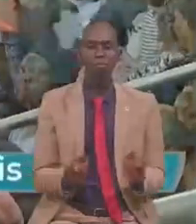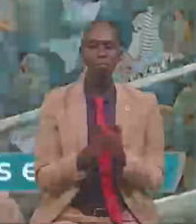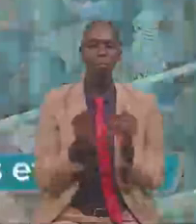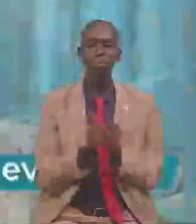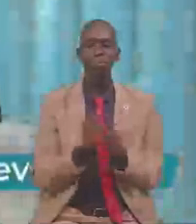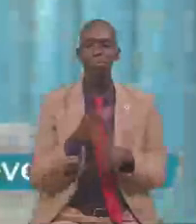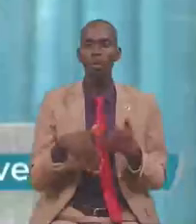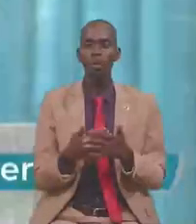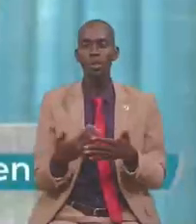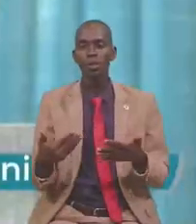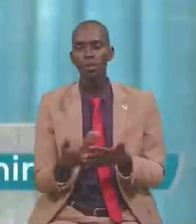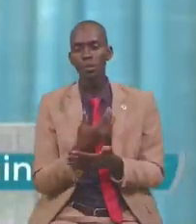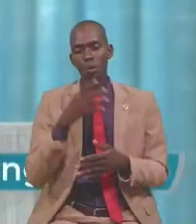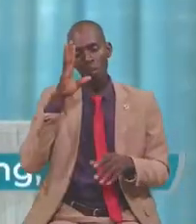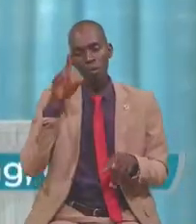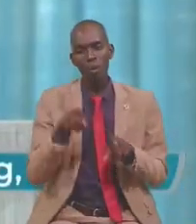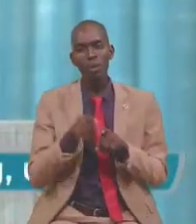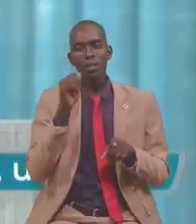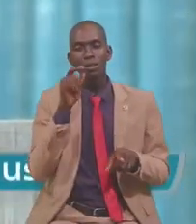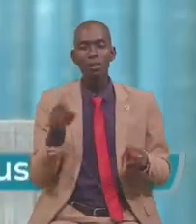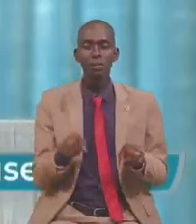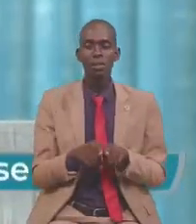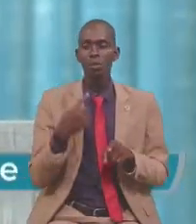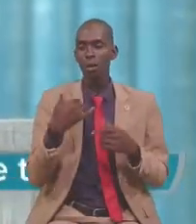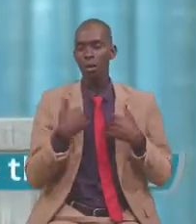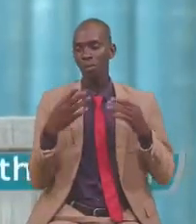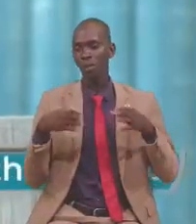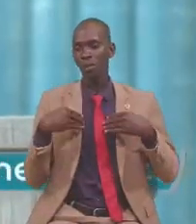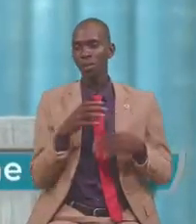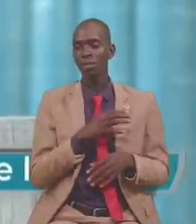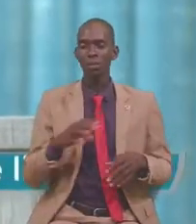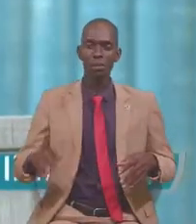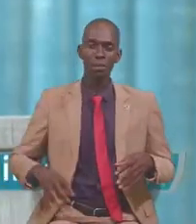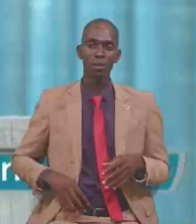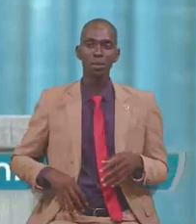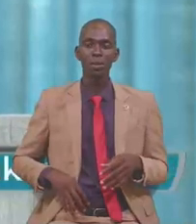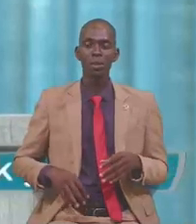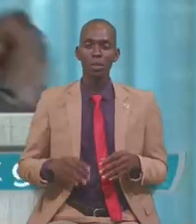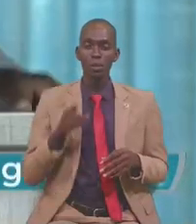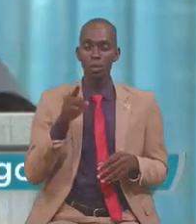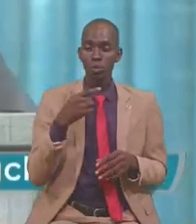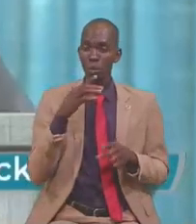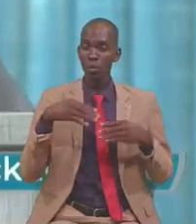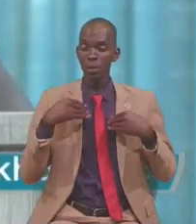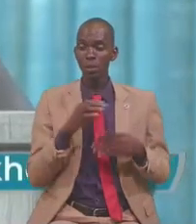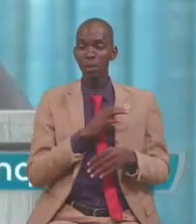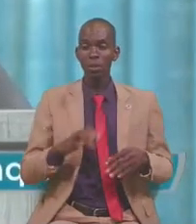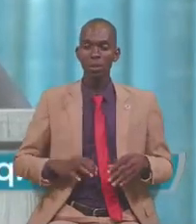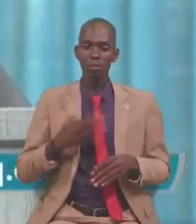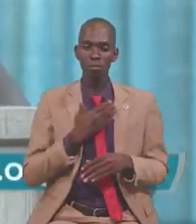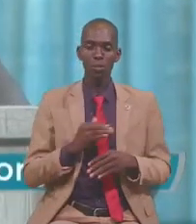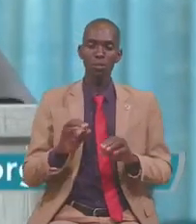C'est l'heure de prendre le nom de nouveaux convertis,